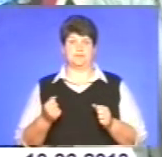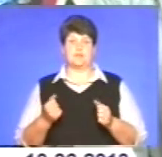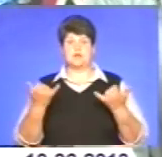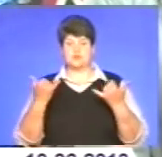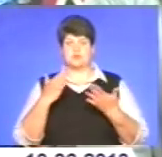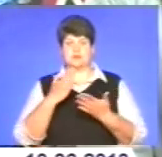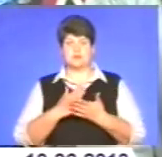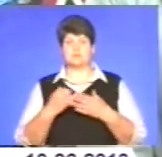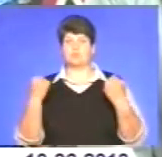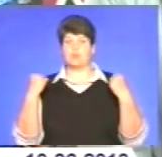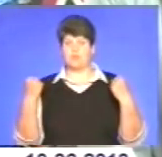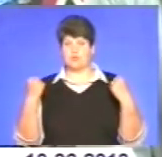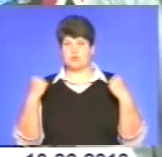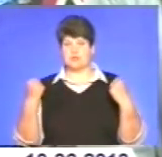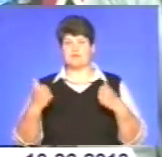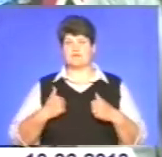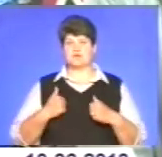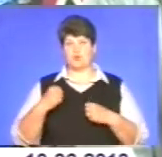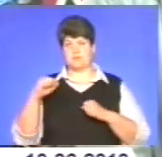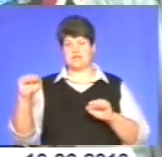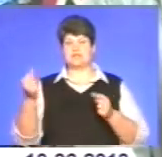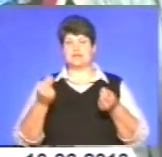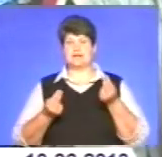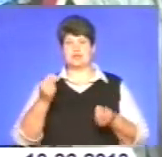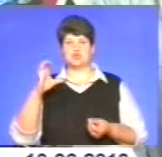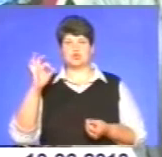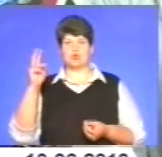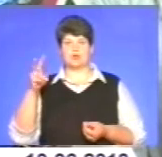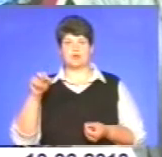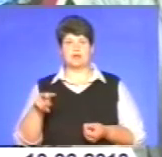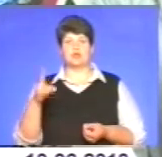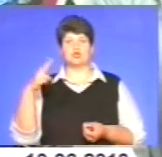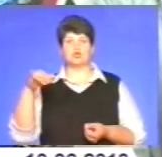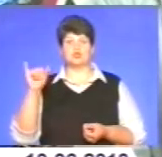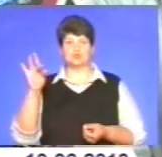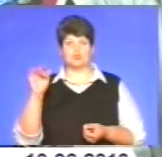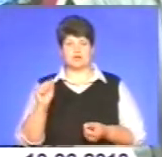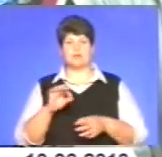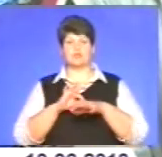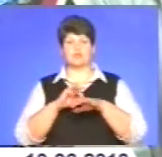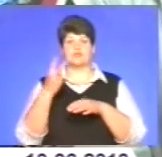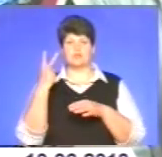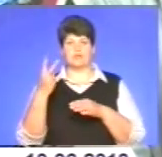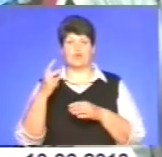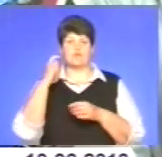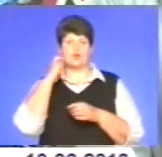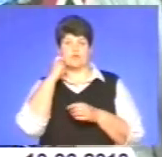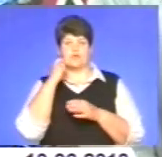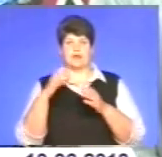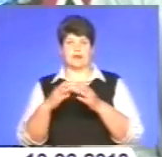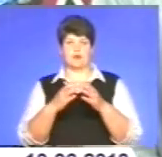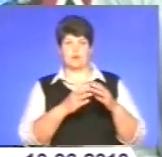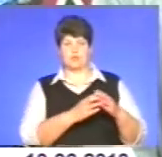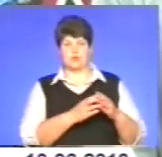відбуваються спортивні військово-патріотичні ігри «Сокіл-Джура», які проходять у 2 вікових категоріях. Перша вікова